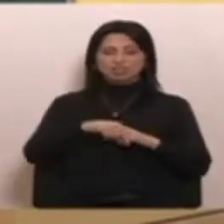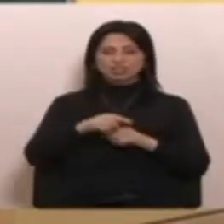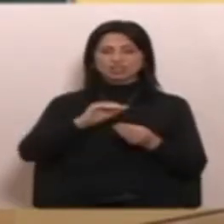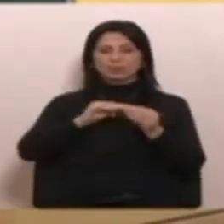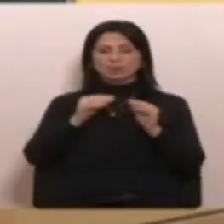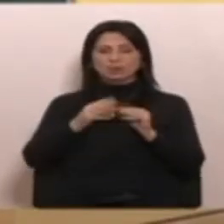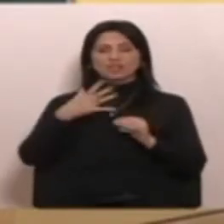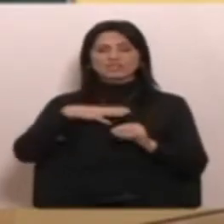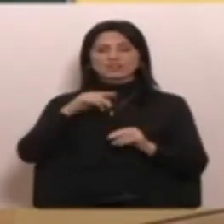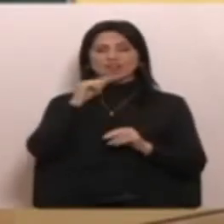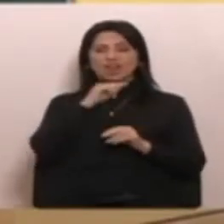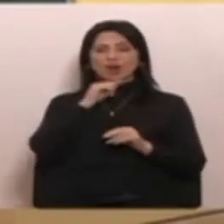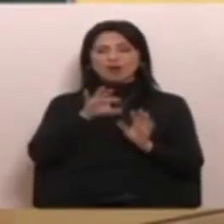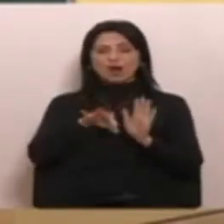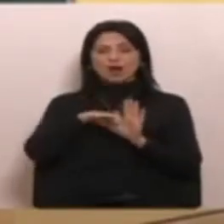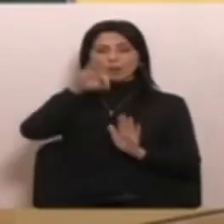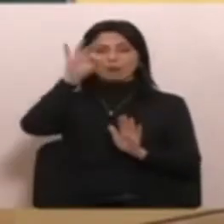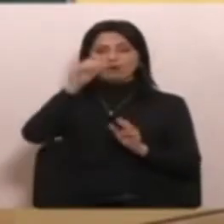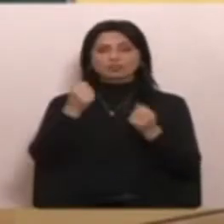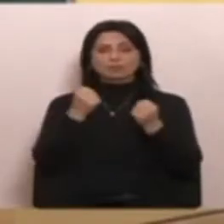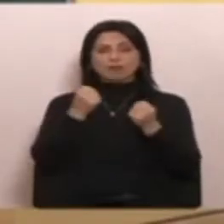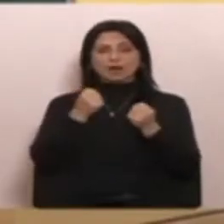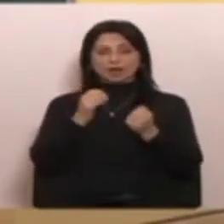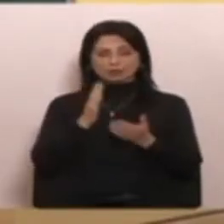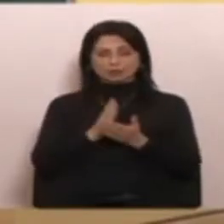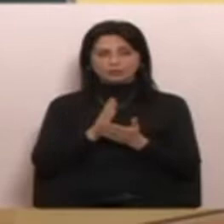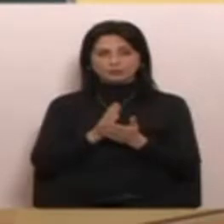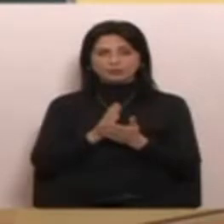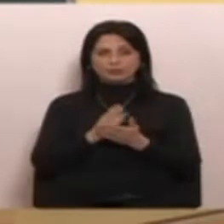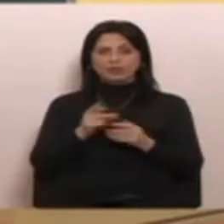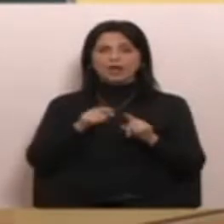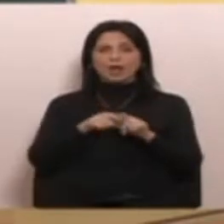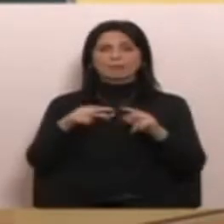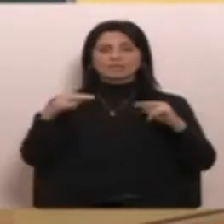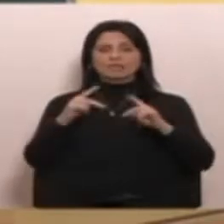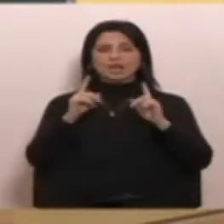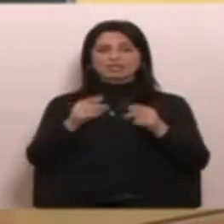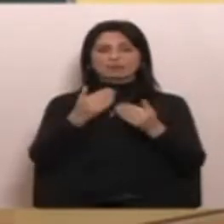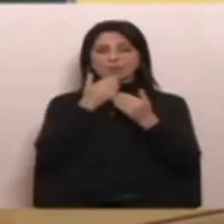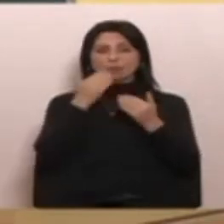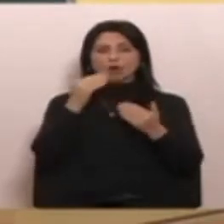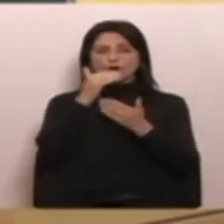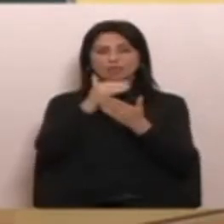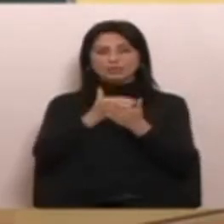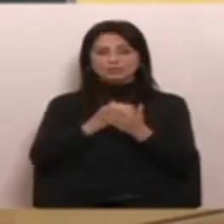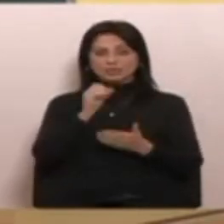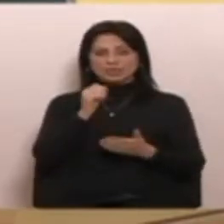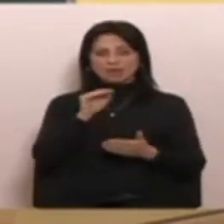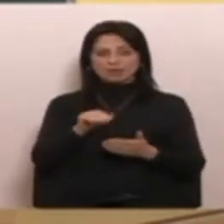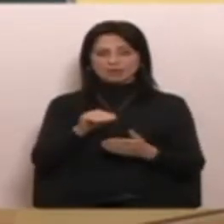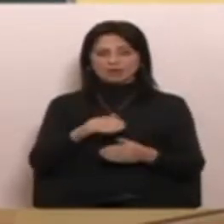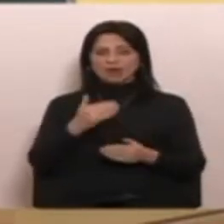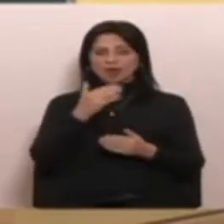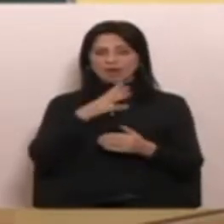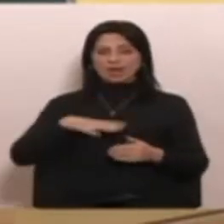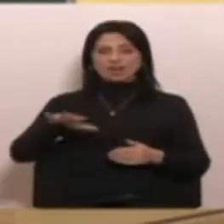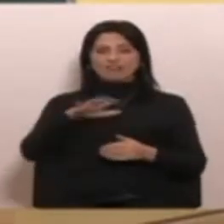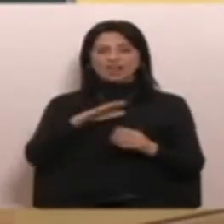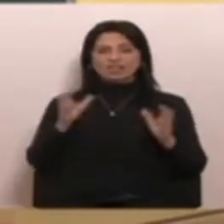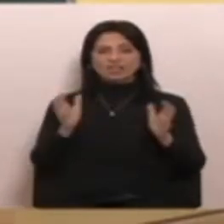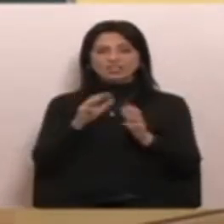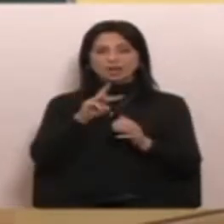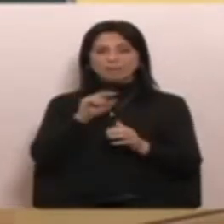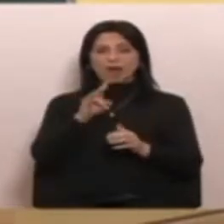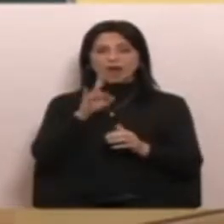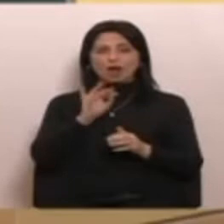საქართველოს ეკონომიკა გამოირჩევა მდგრადობით, ამასადაც ტურებს ბოლო სტატისტიკა. ქვეყანაში ნარჩუნდება